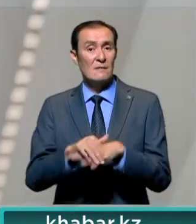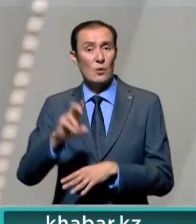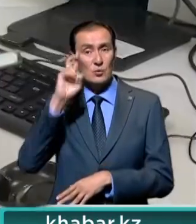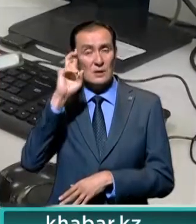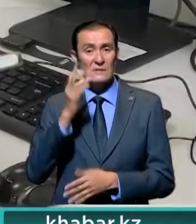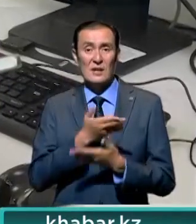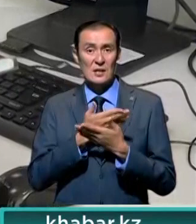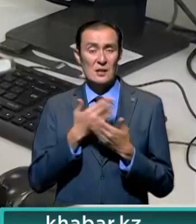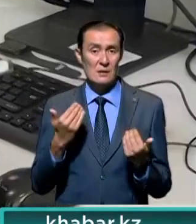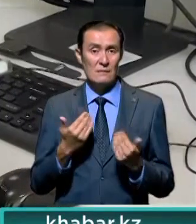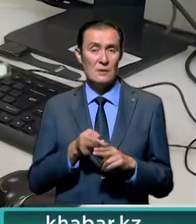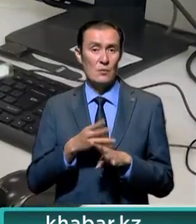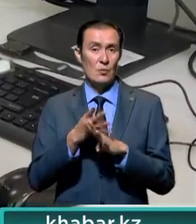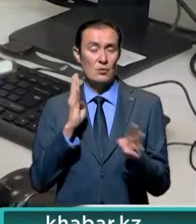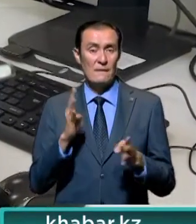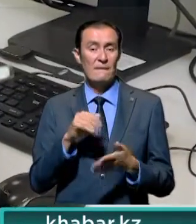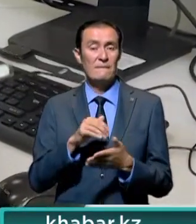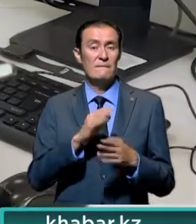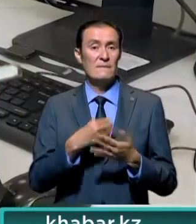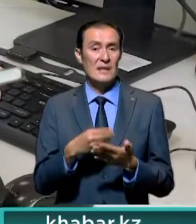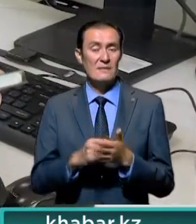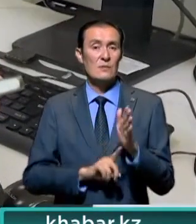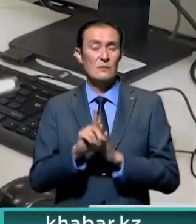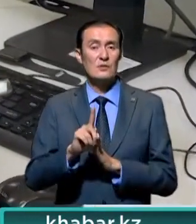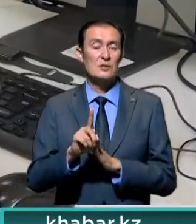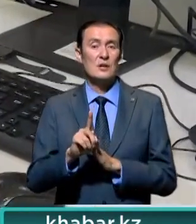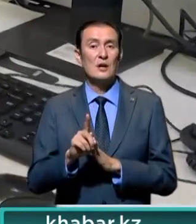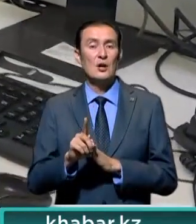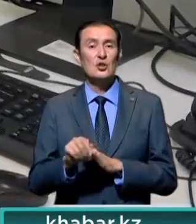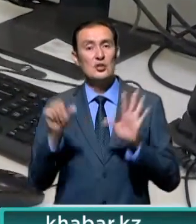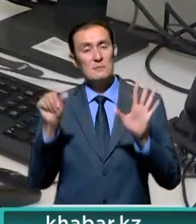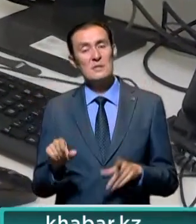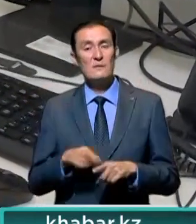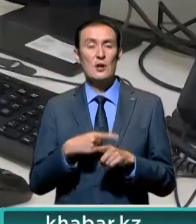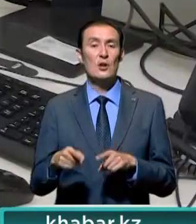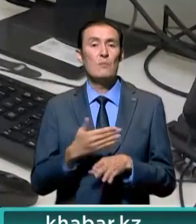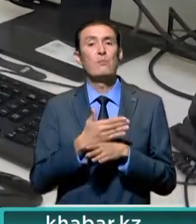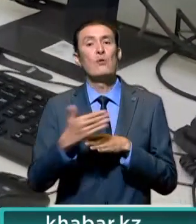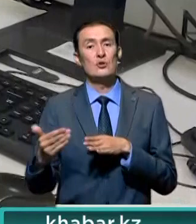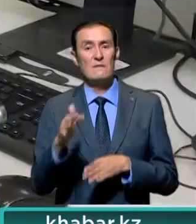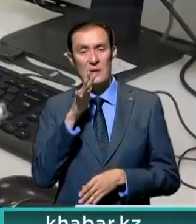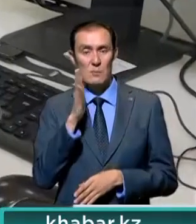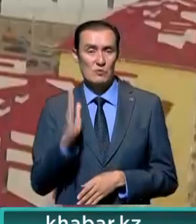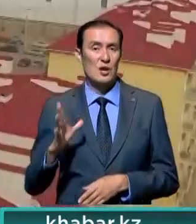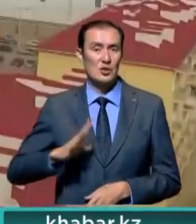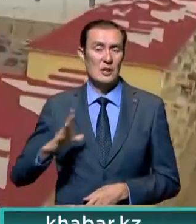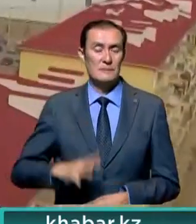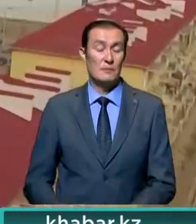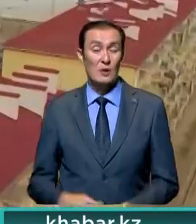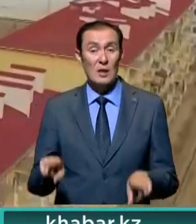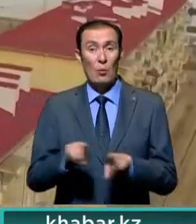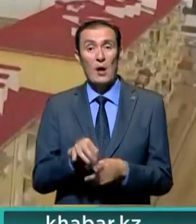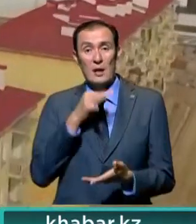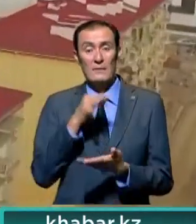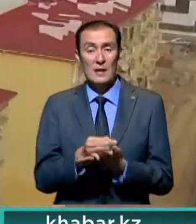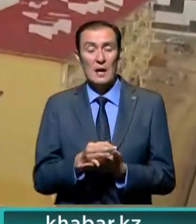не имеется. И действительно, очередь финансирования будет через полгода, либо на более большой срок будете ожидать. Вот такие